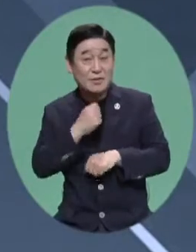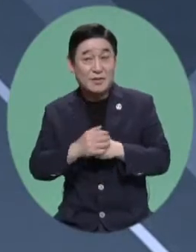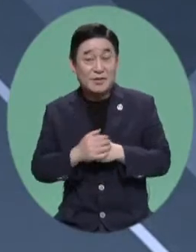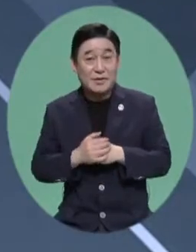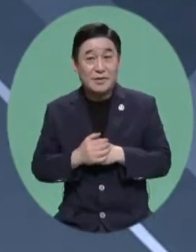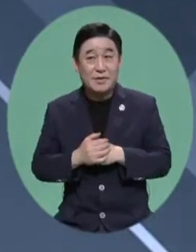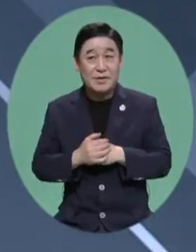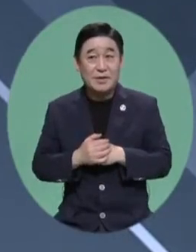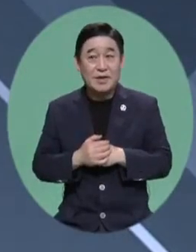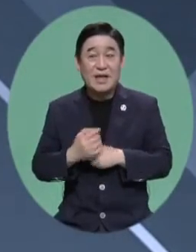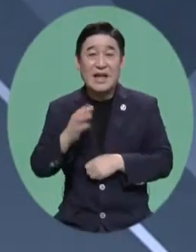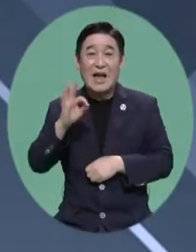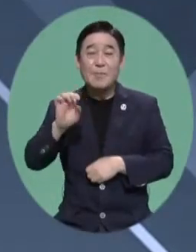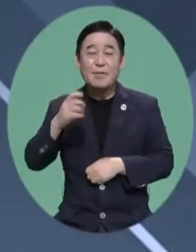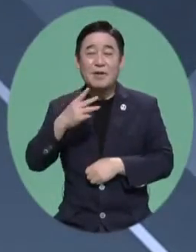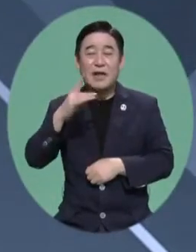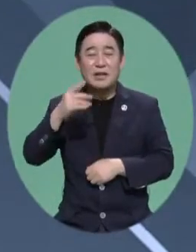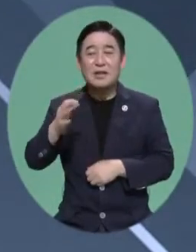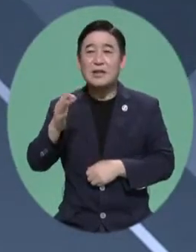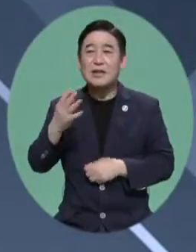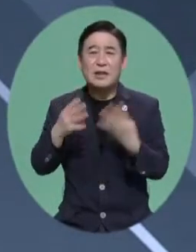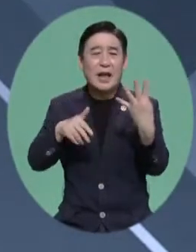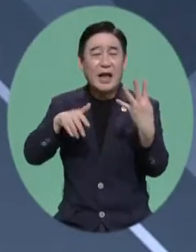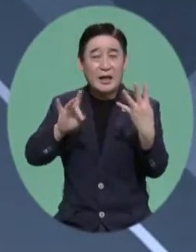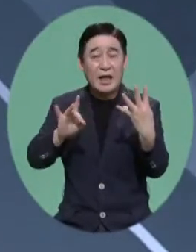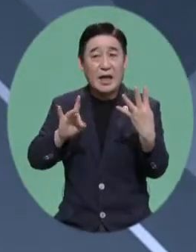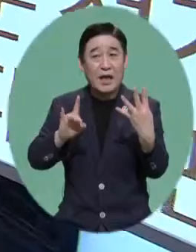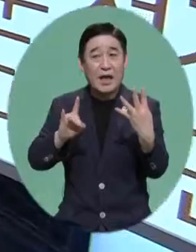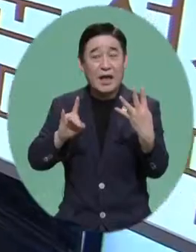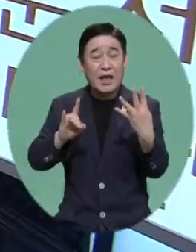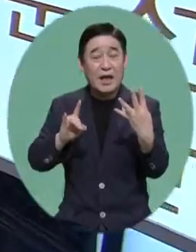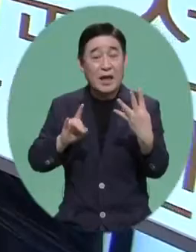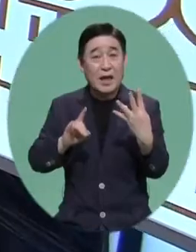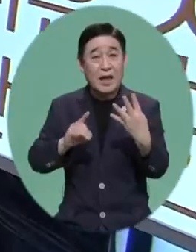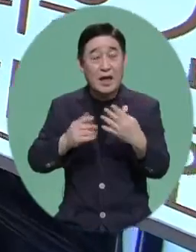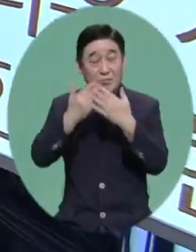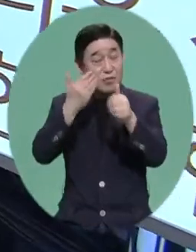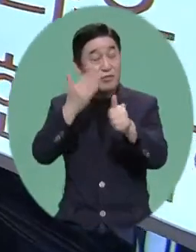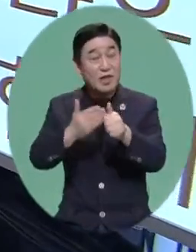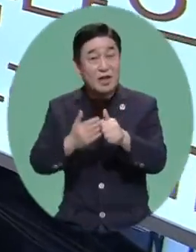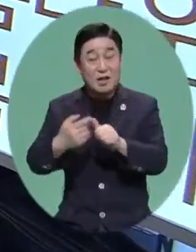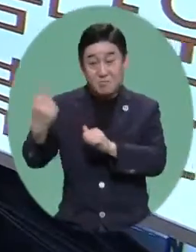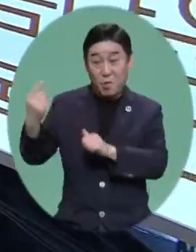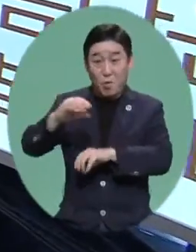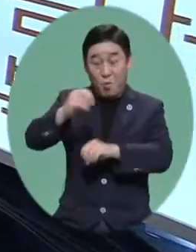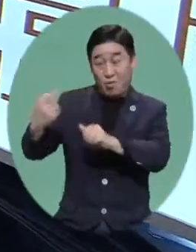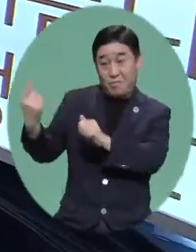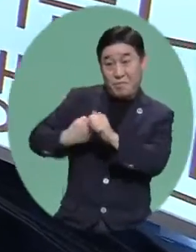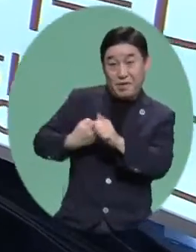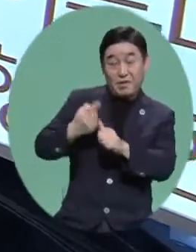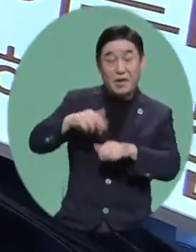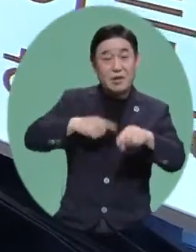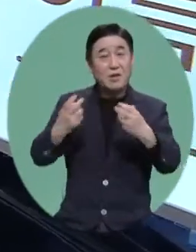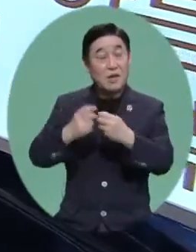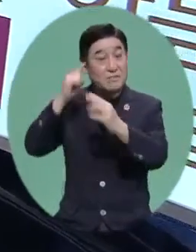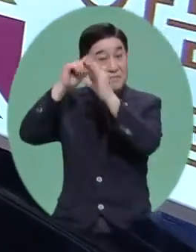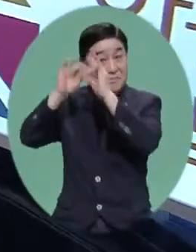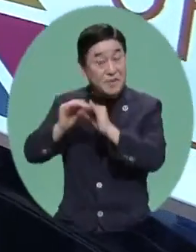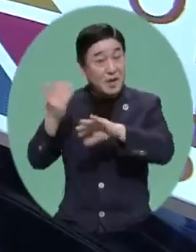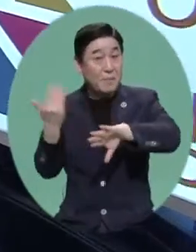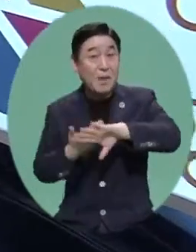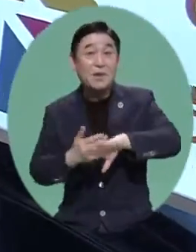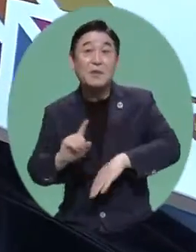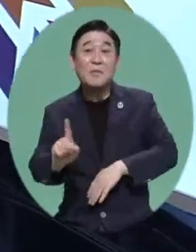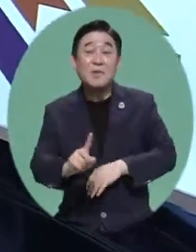싶어요 임플란트 4개 하는 거 막 그 당에서 비난하는 것 같은데 우리 여러분 님은 이 곡이 정책에 대해서 찬성 이십니까